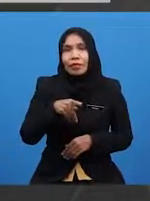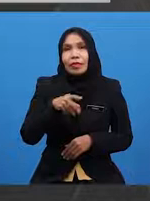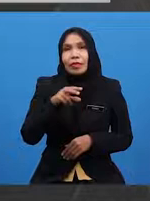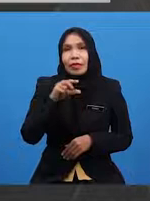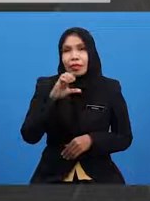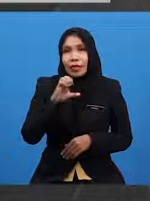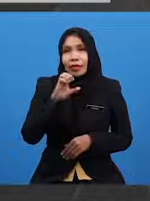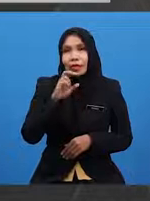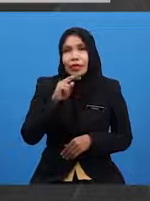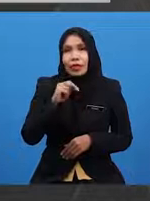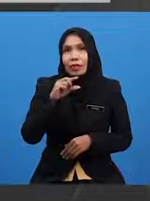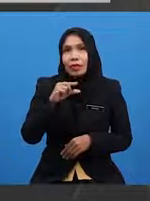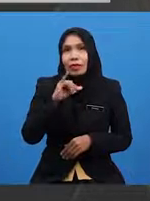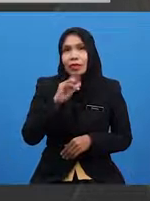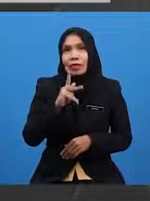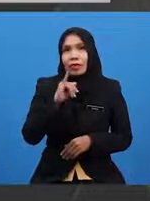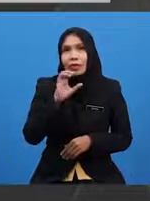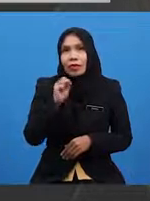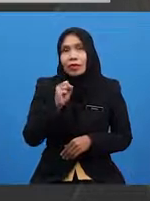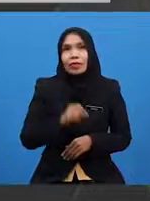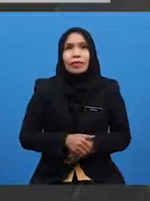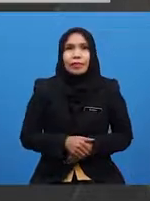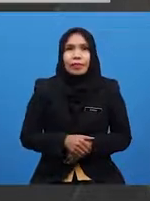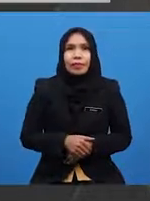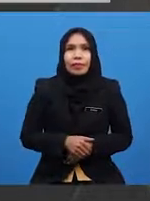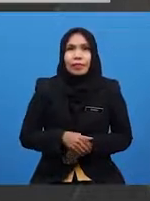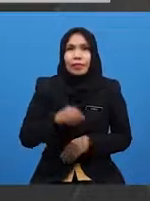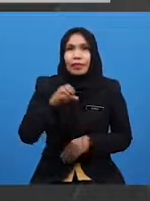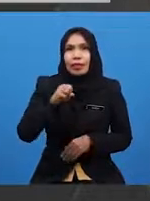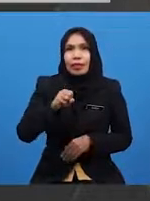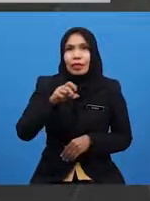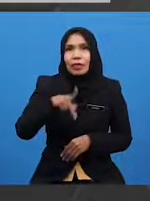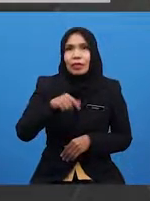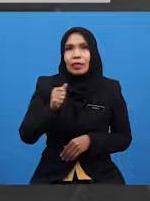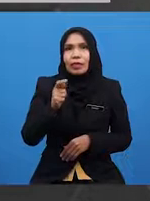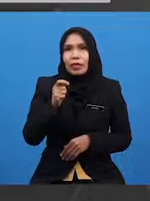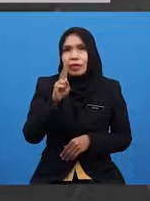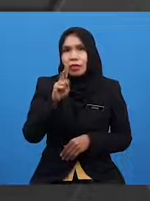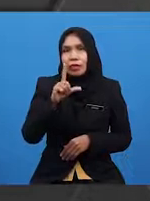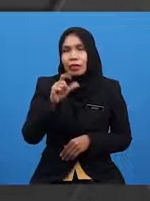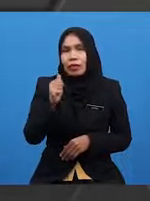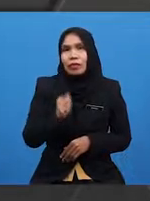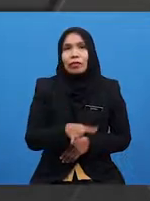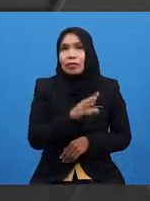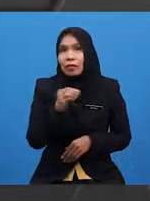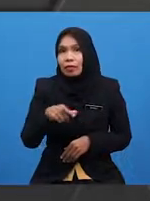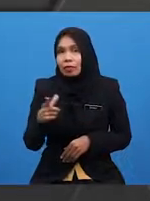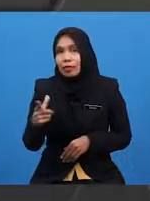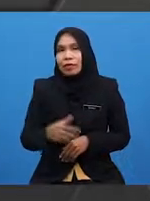spatula, sudip simen, baldi, kertas pasir, dan sebagainya.